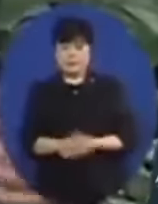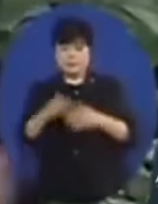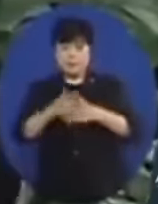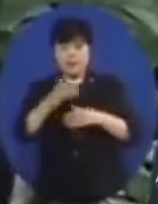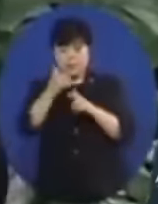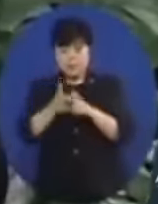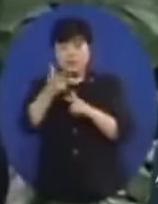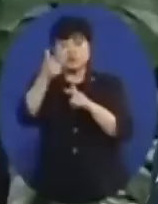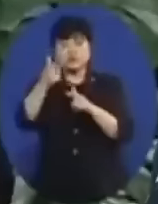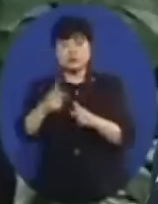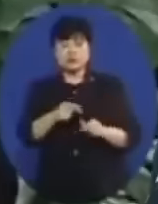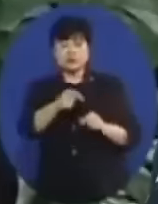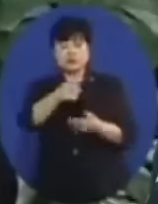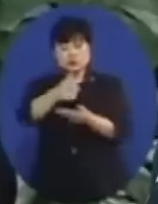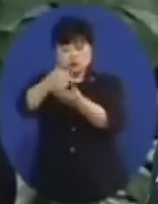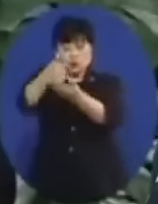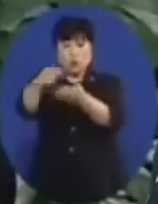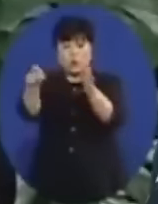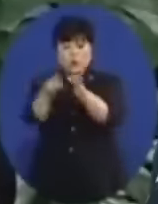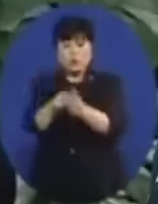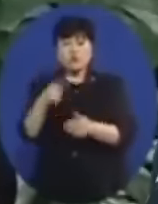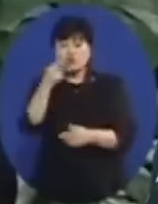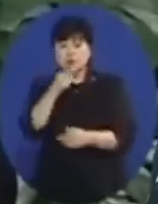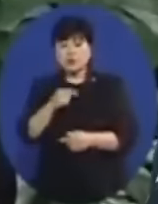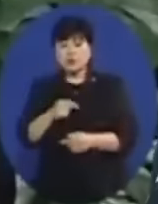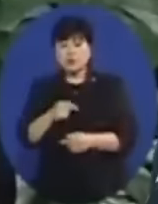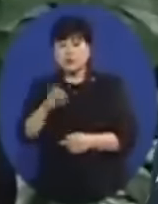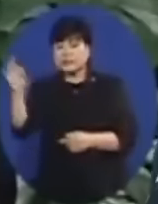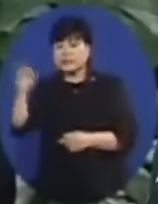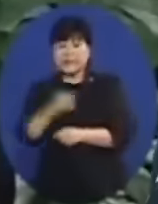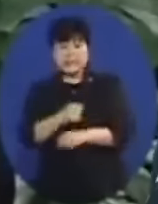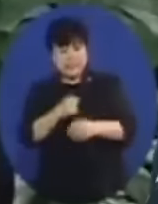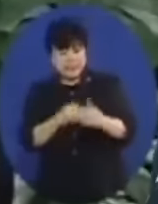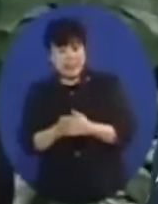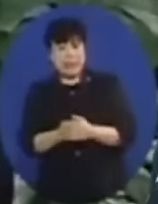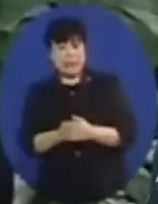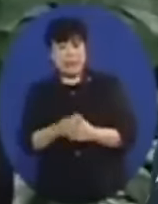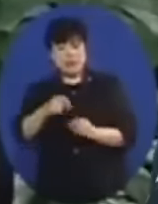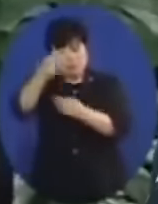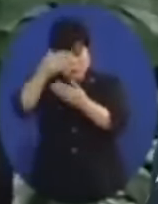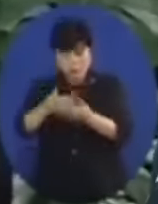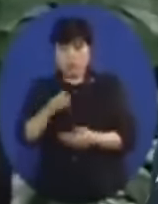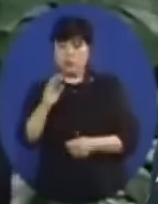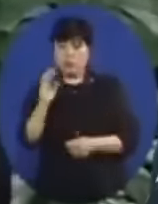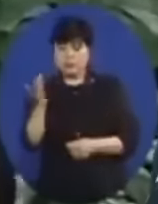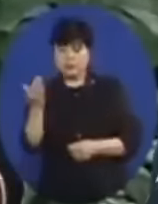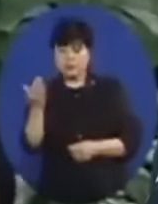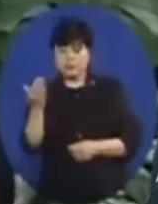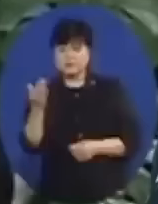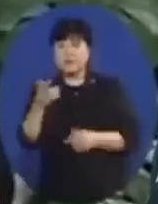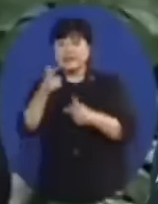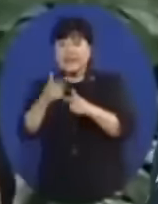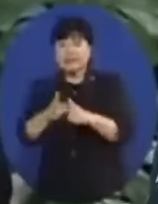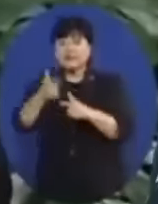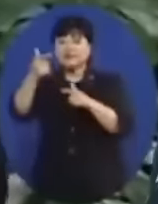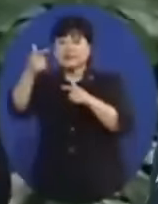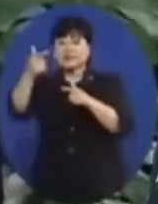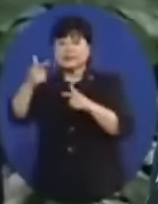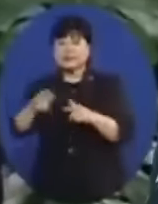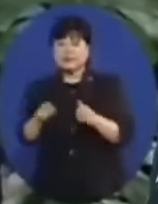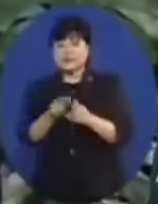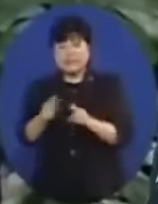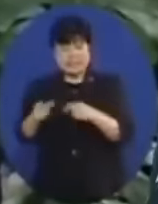내가 예수를 내 구주로 믿고 입으로 구주라고 시인하면 구원을 받은 것입니다. 예수를